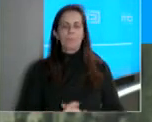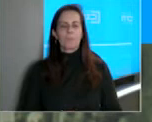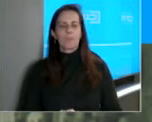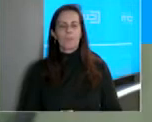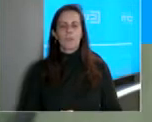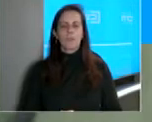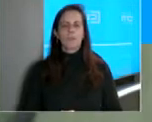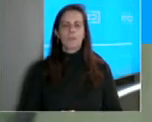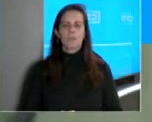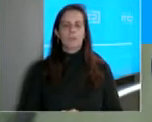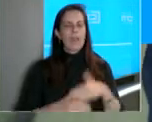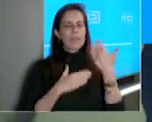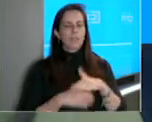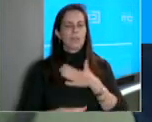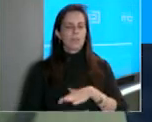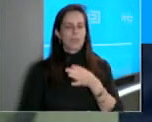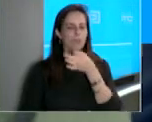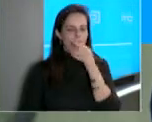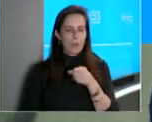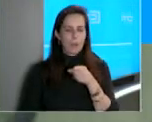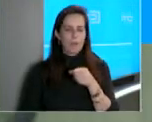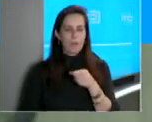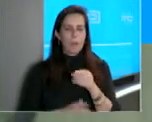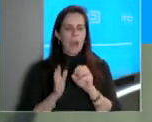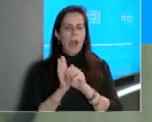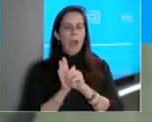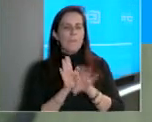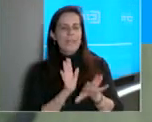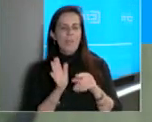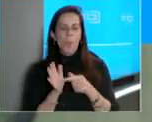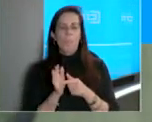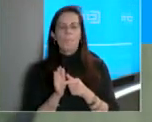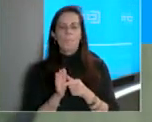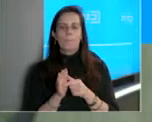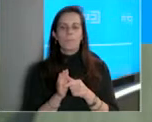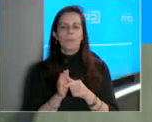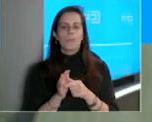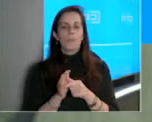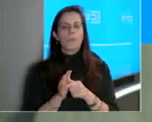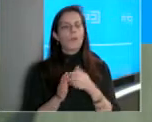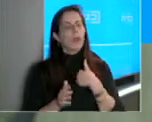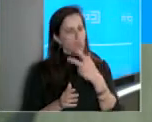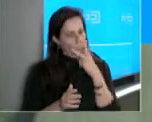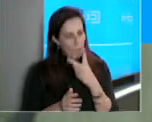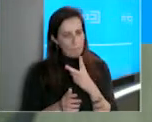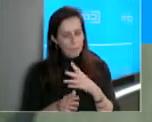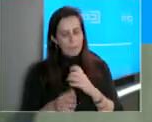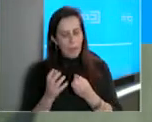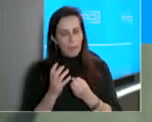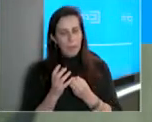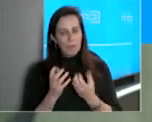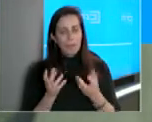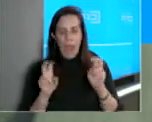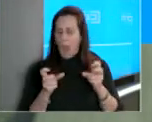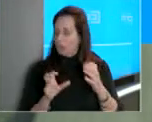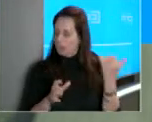היו דברים כאלה מעולם. לסיום, אני רוצה לדבר איתך על המדיום, נגעתי את זה בזה בפתיח לפני הרעיון. אנחנו רואים, עם הקמת,